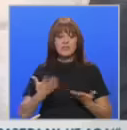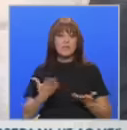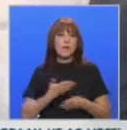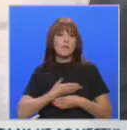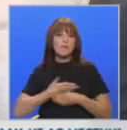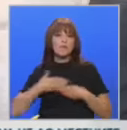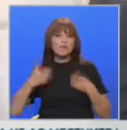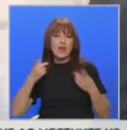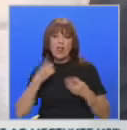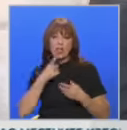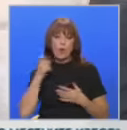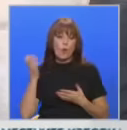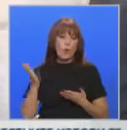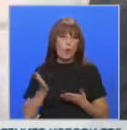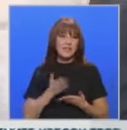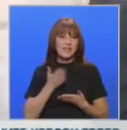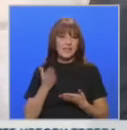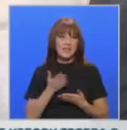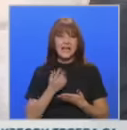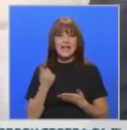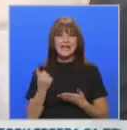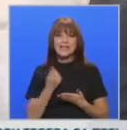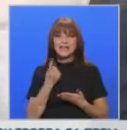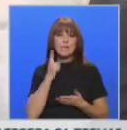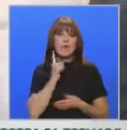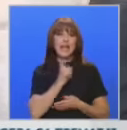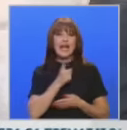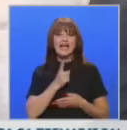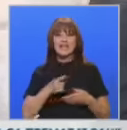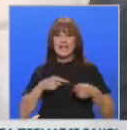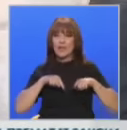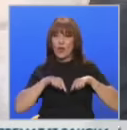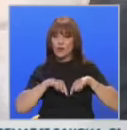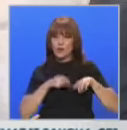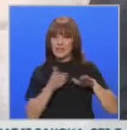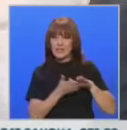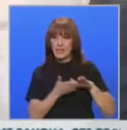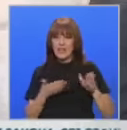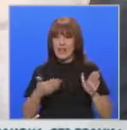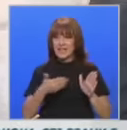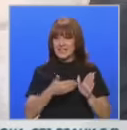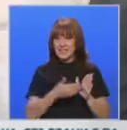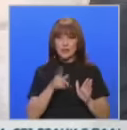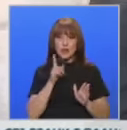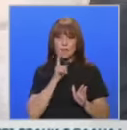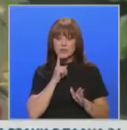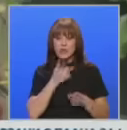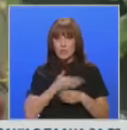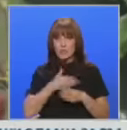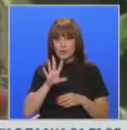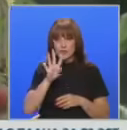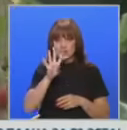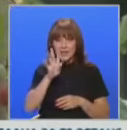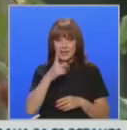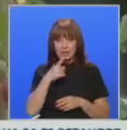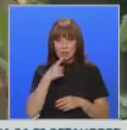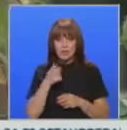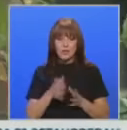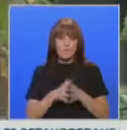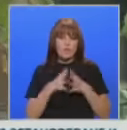наред. Само делото, наказателното дело, което се водеше срещу извършителите, продължи 4 години. Много